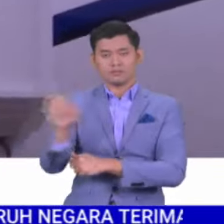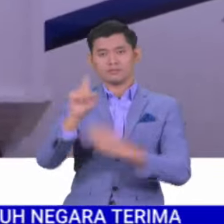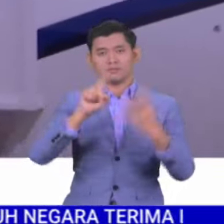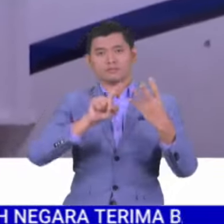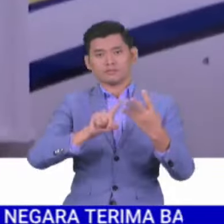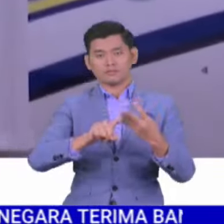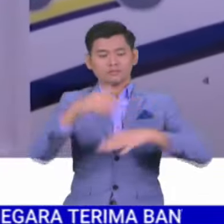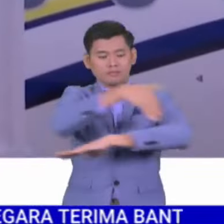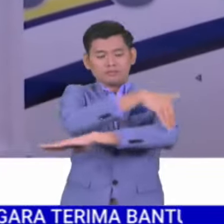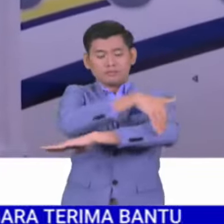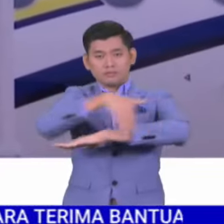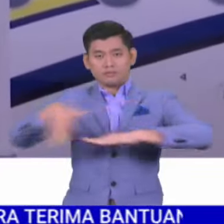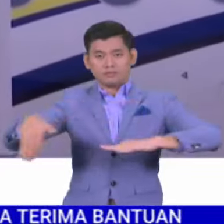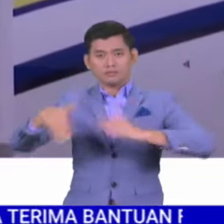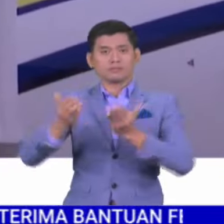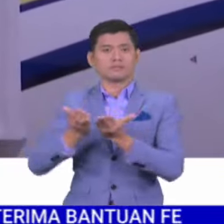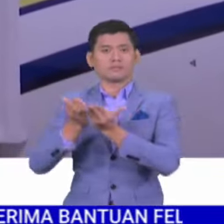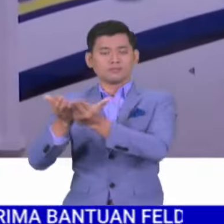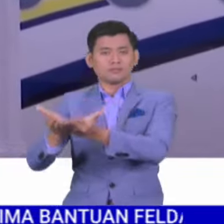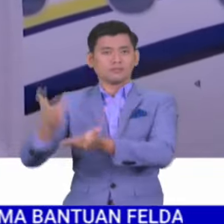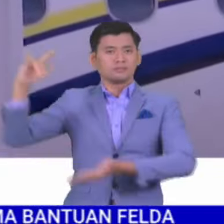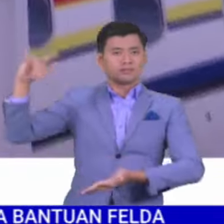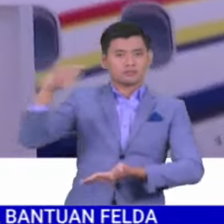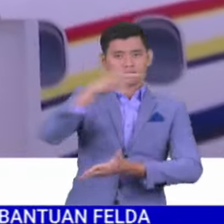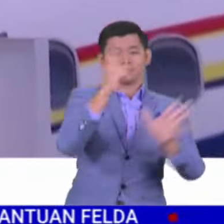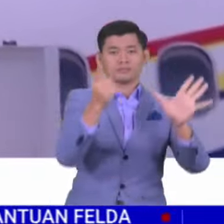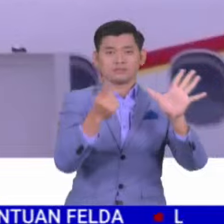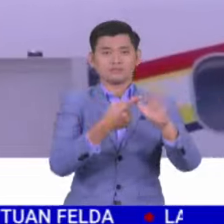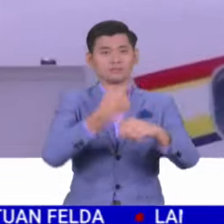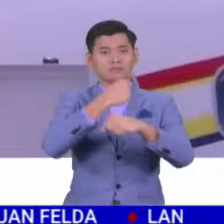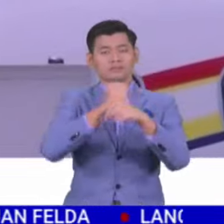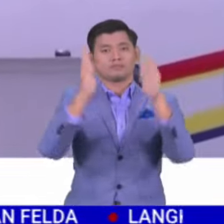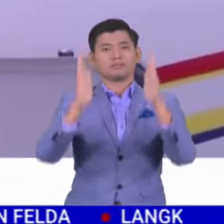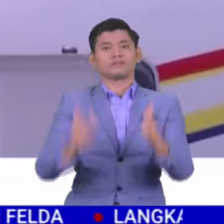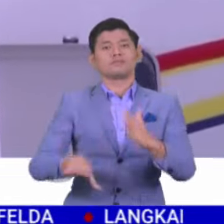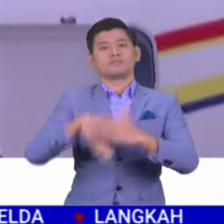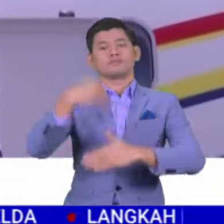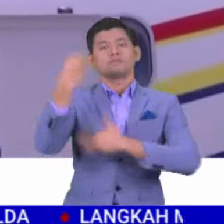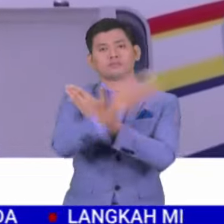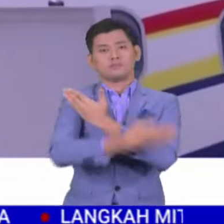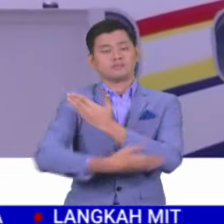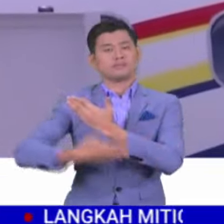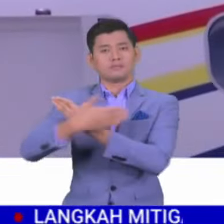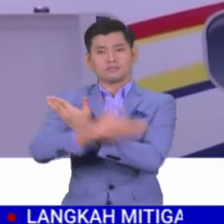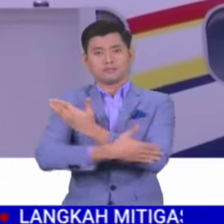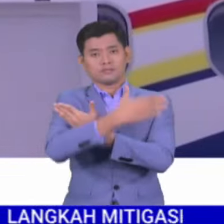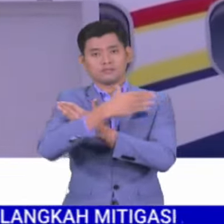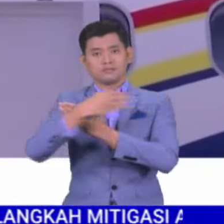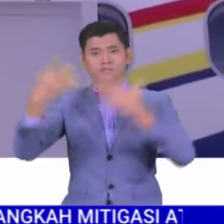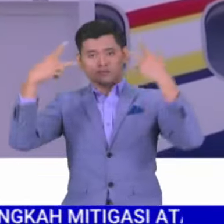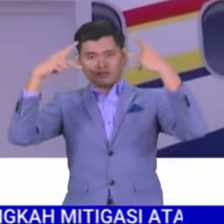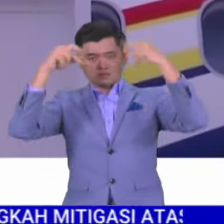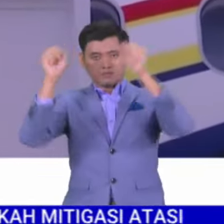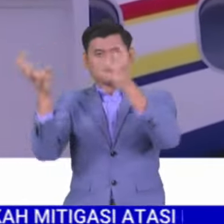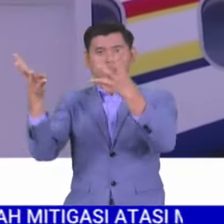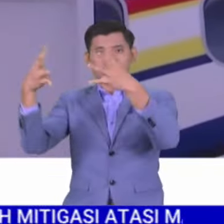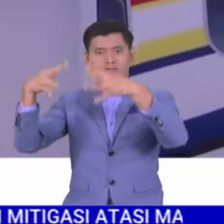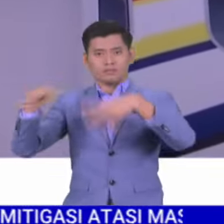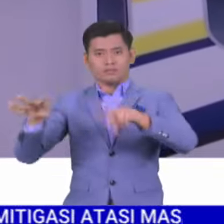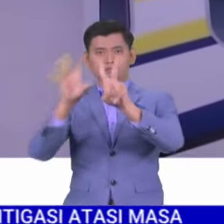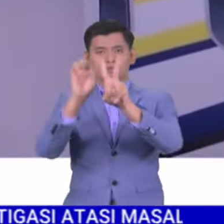maritim, pengambilan dan pelindungan pekerja migran dari Indonesia serta kepengerusian chairmanship ASEAN oleh Indonesia pada